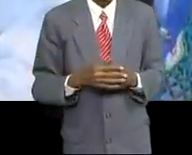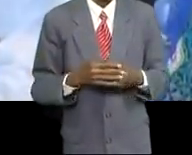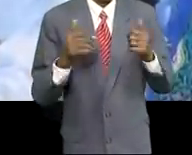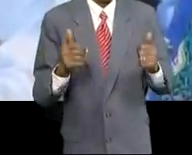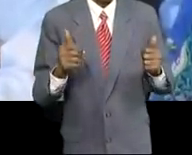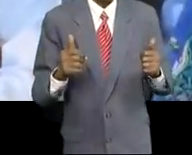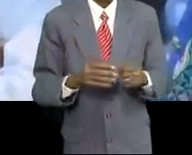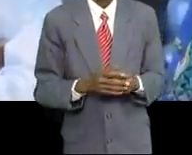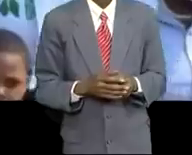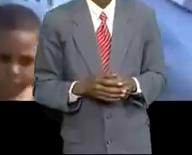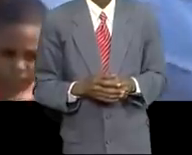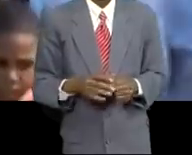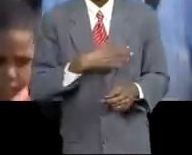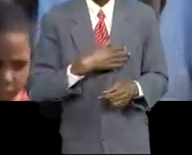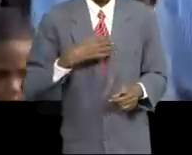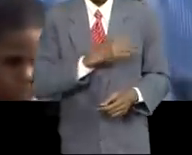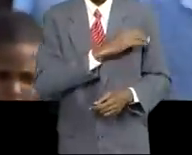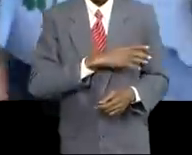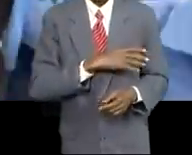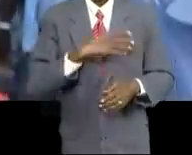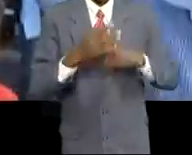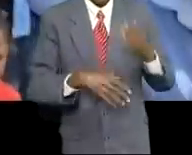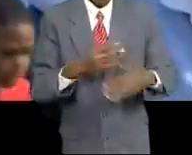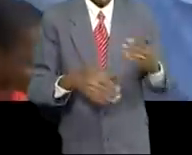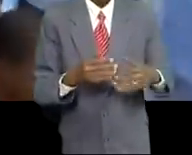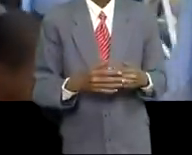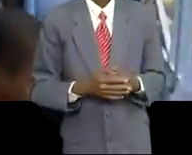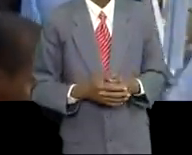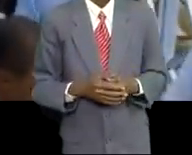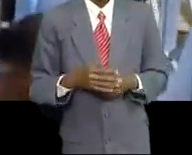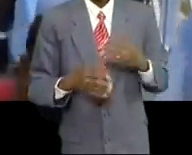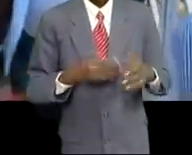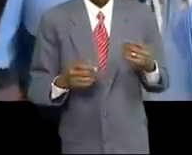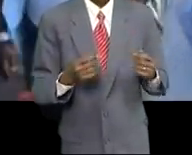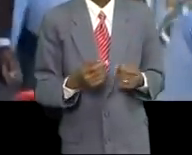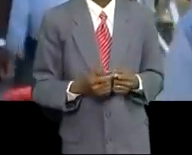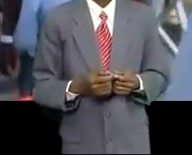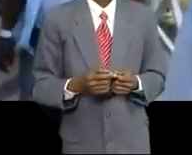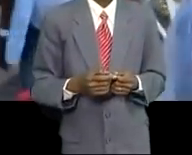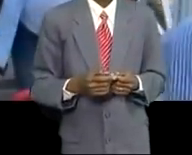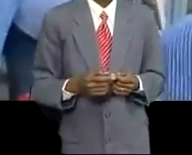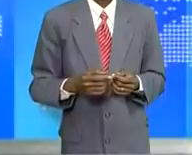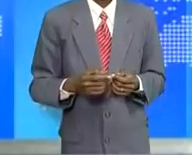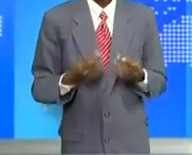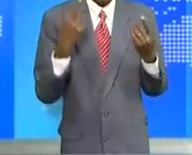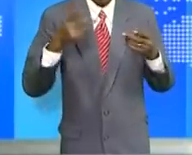Kabila, il permet de vendre positivement le pays sur le plan touristique au niveau